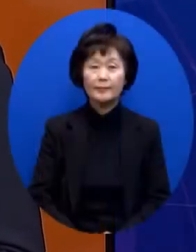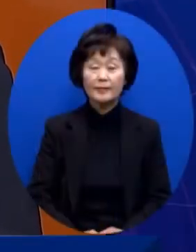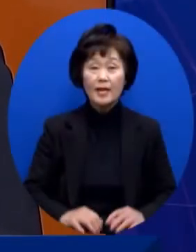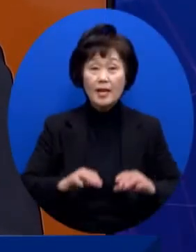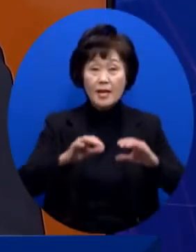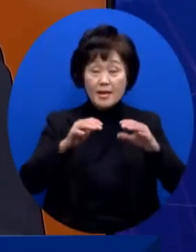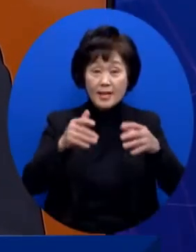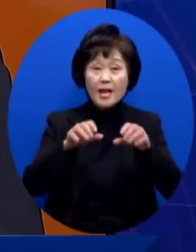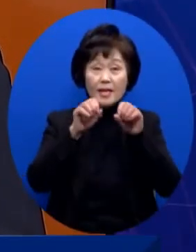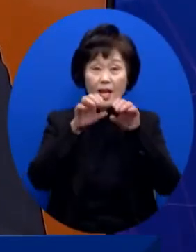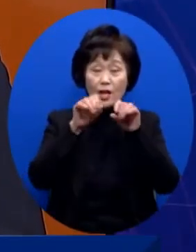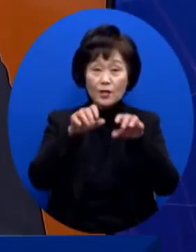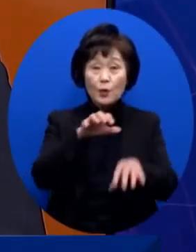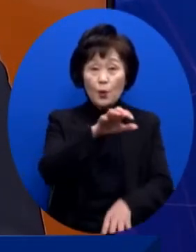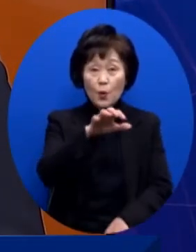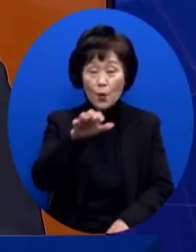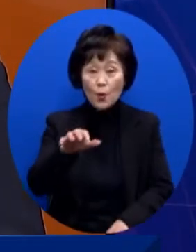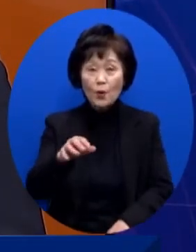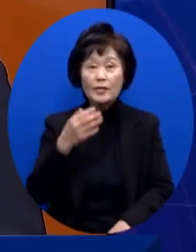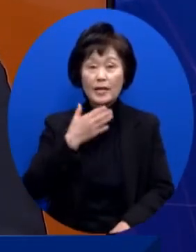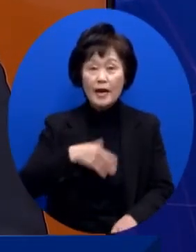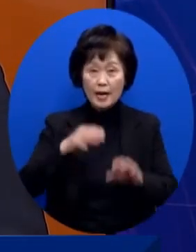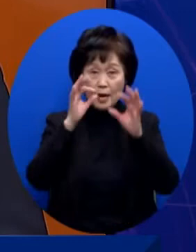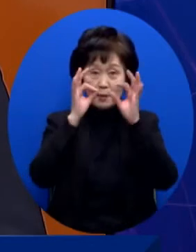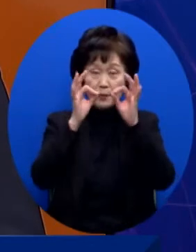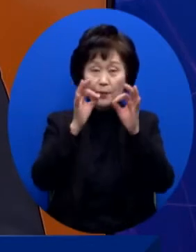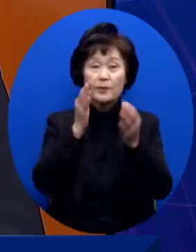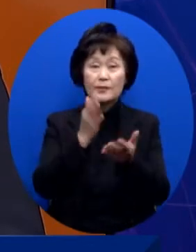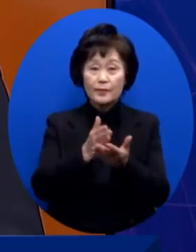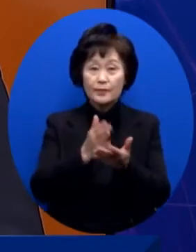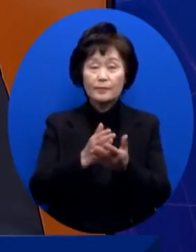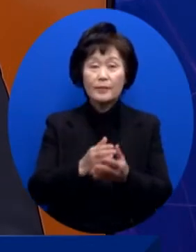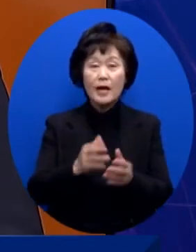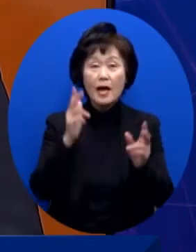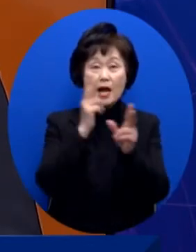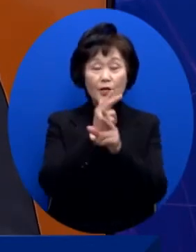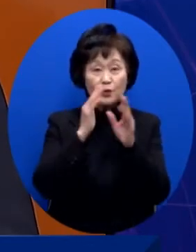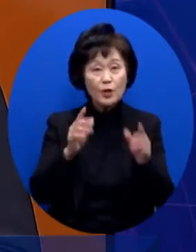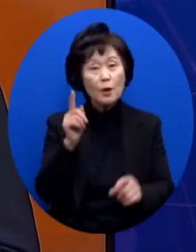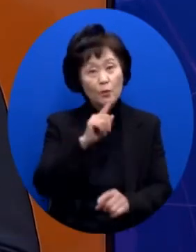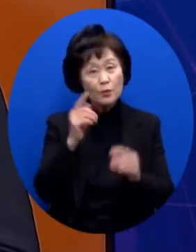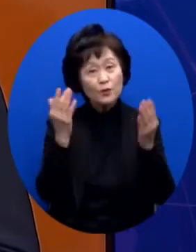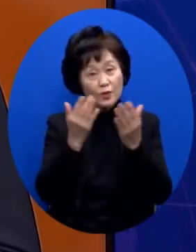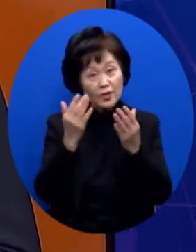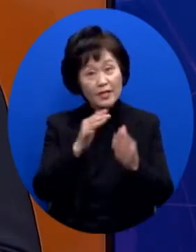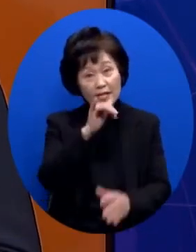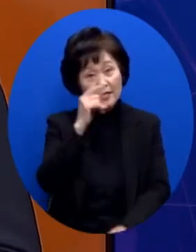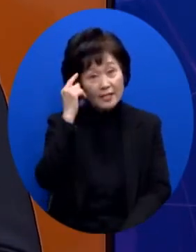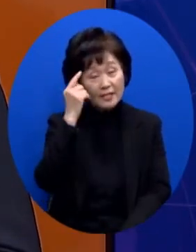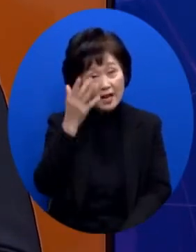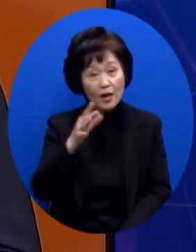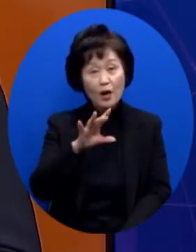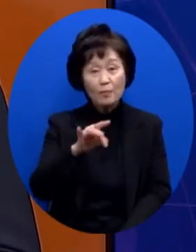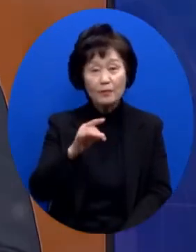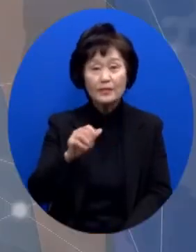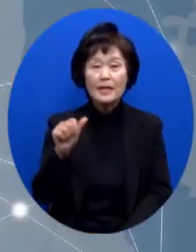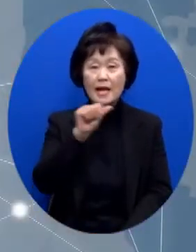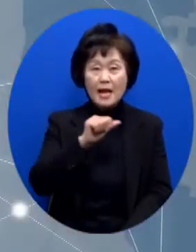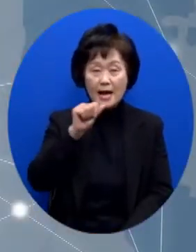세계 선교지 소식을 살펴보는 월드미션 브리핑입니다. 이번 한 주 동안에는 어떤 일들이 있었을까요? 먼저 아시아 태평양